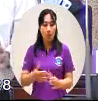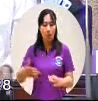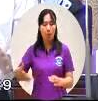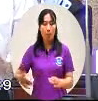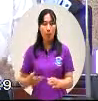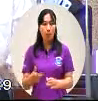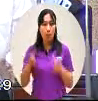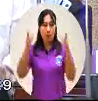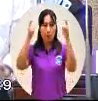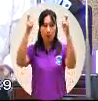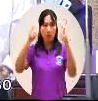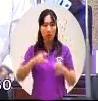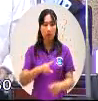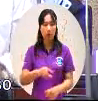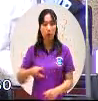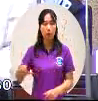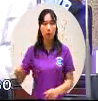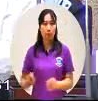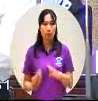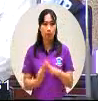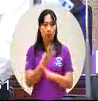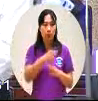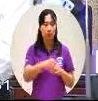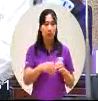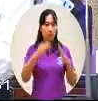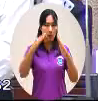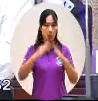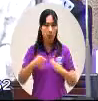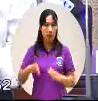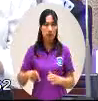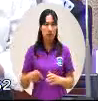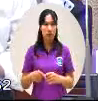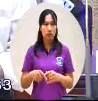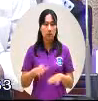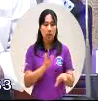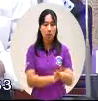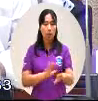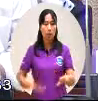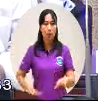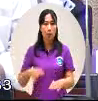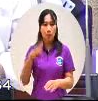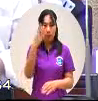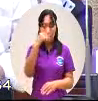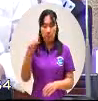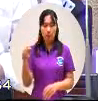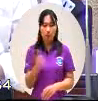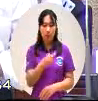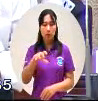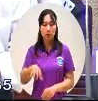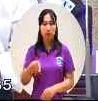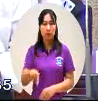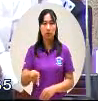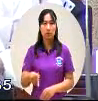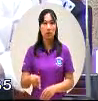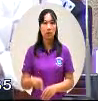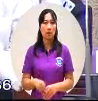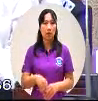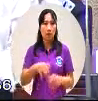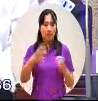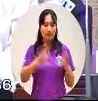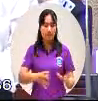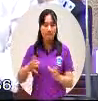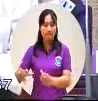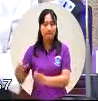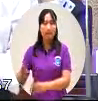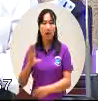会每天都摆设以外，我们在我们的左营高铁站还有我们的邮局高雄物产我们会摆设，另外我们也会